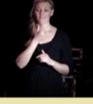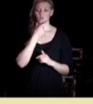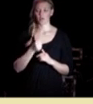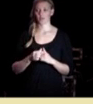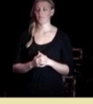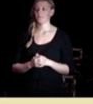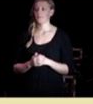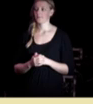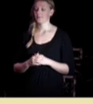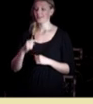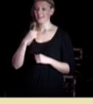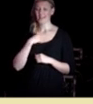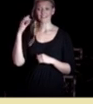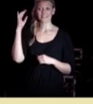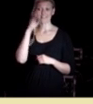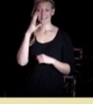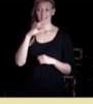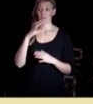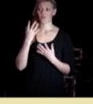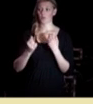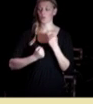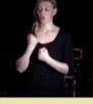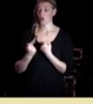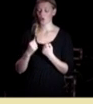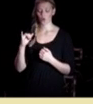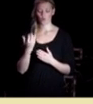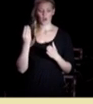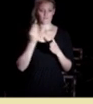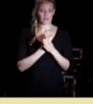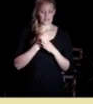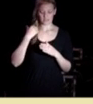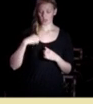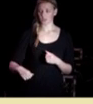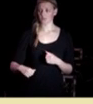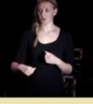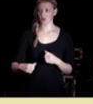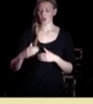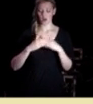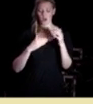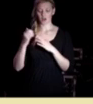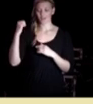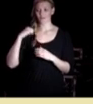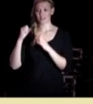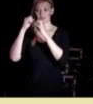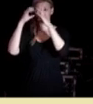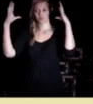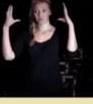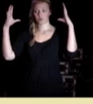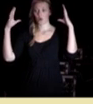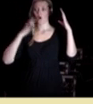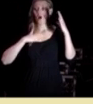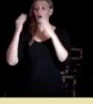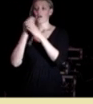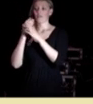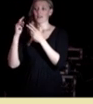Egentlig så tenker jeg at det vi må gjøre å ta et felles ansvar, lage oss en felles visjon og